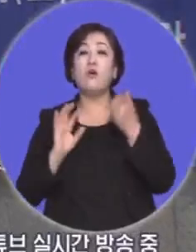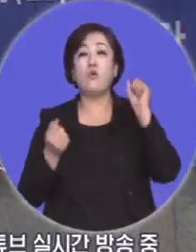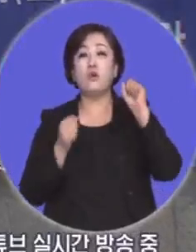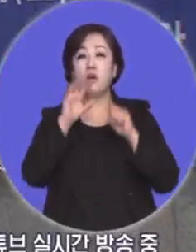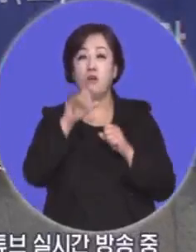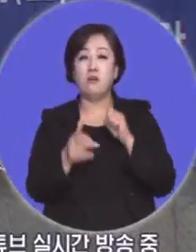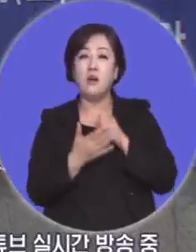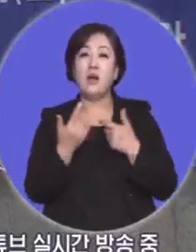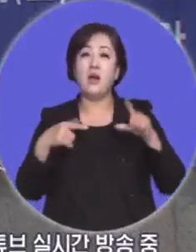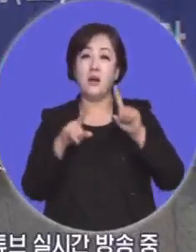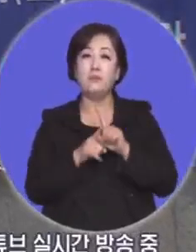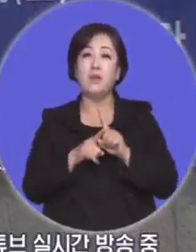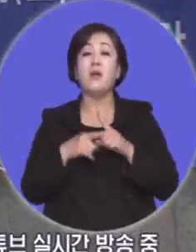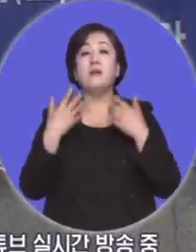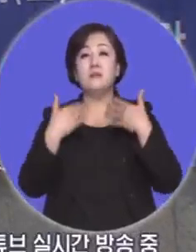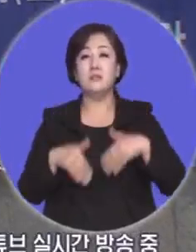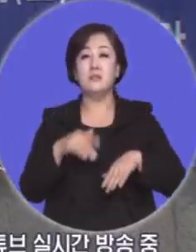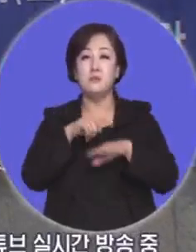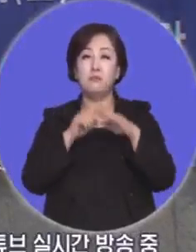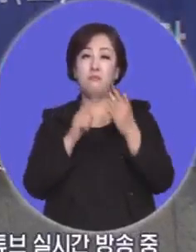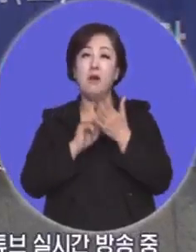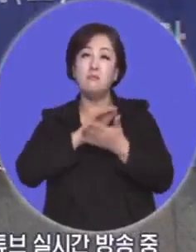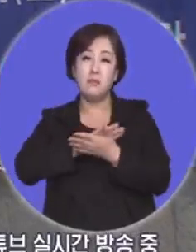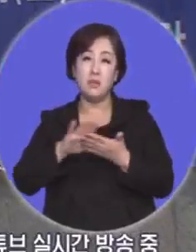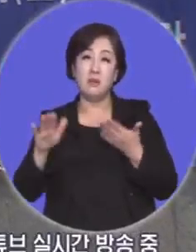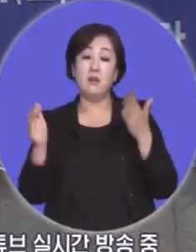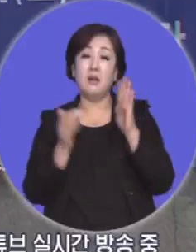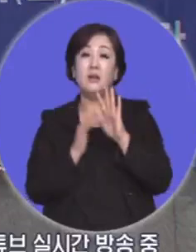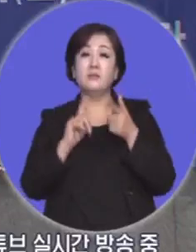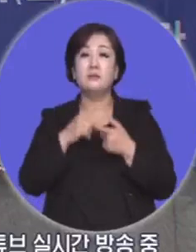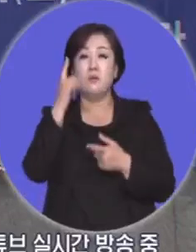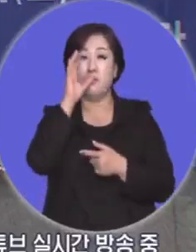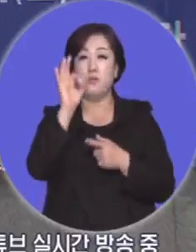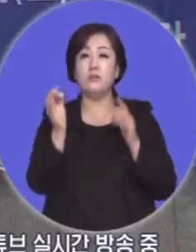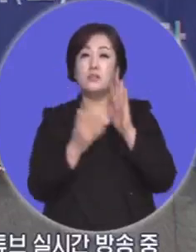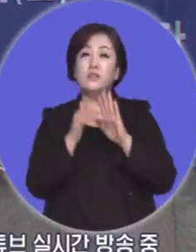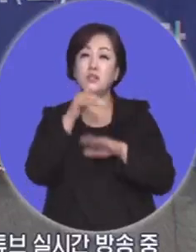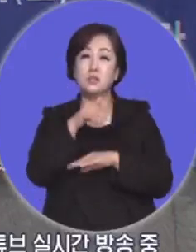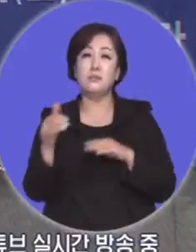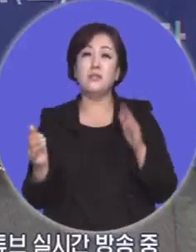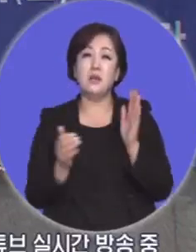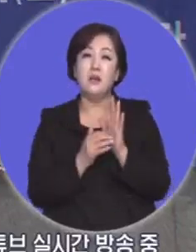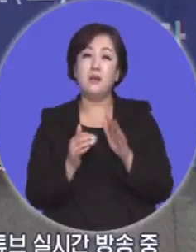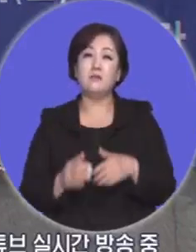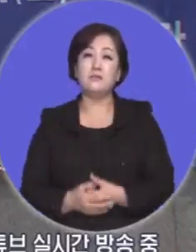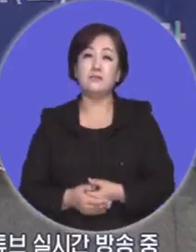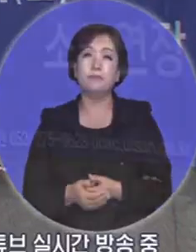함께 코로나로 지친 마음 털어버리는 시간 가져보시는 것도 좋겠습니다. UBC 뉴스 이산아입니다.